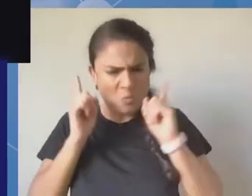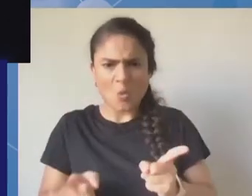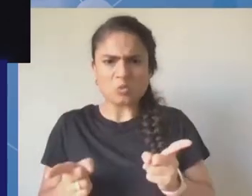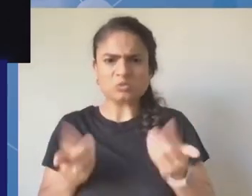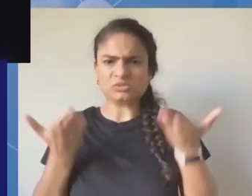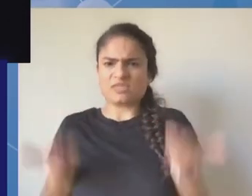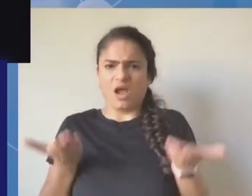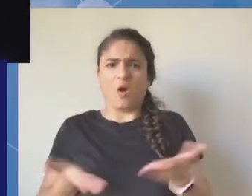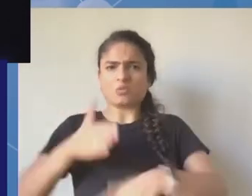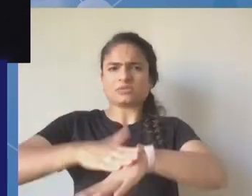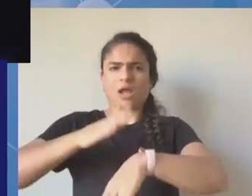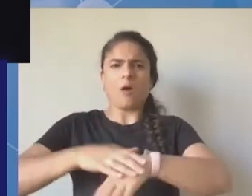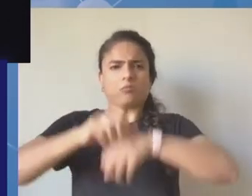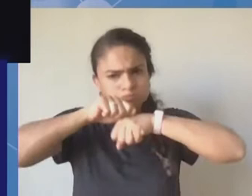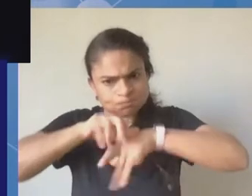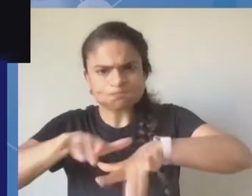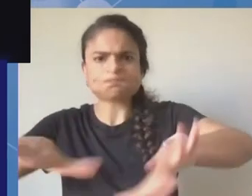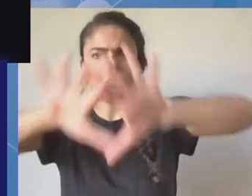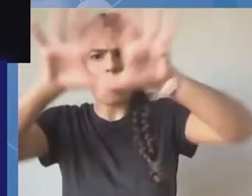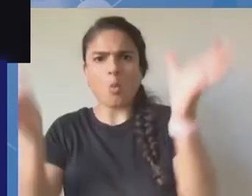过去就能掌握未来，